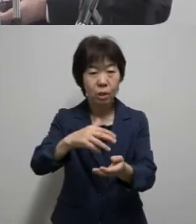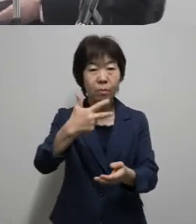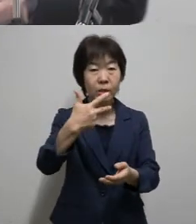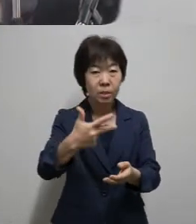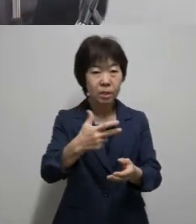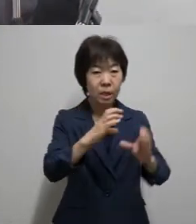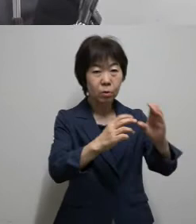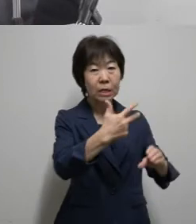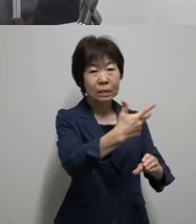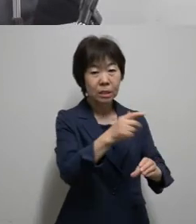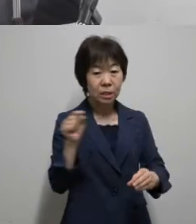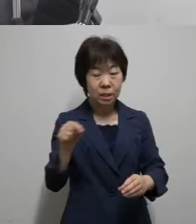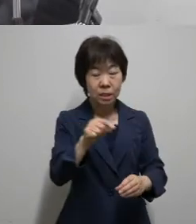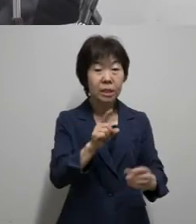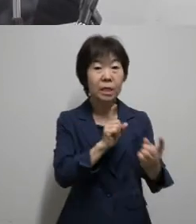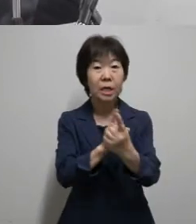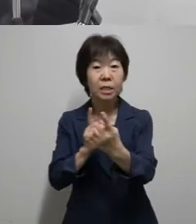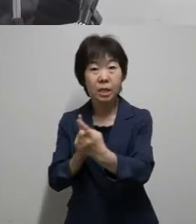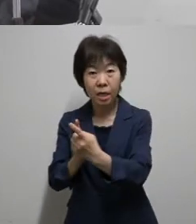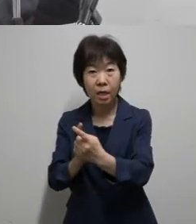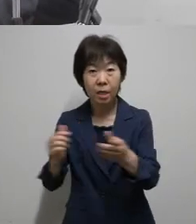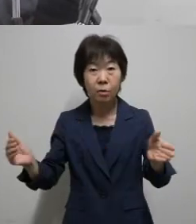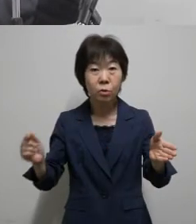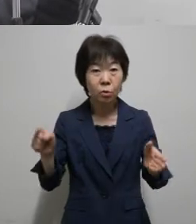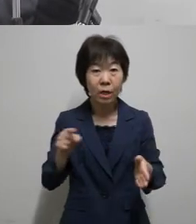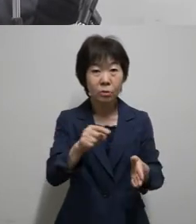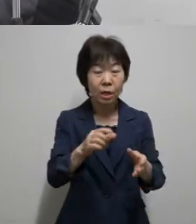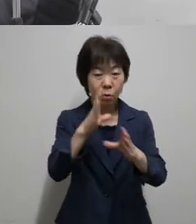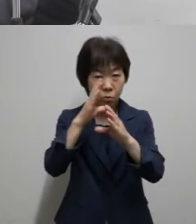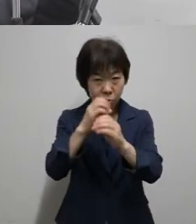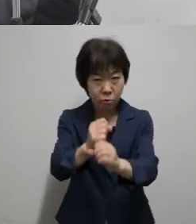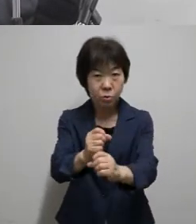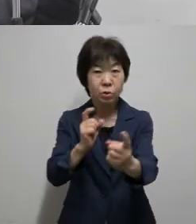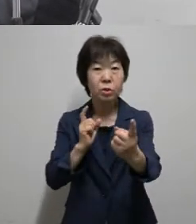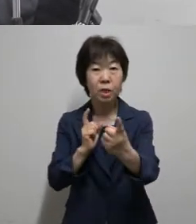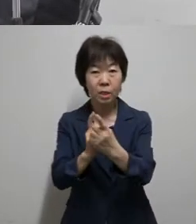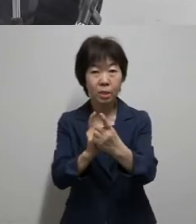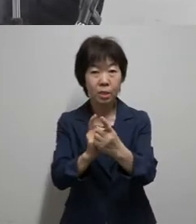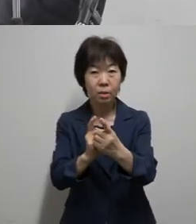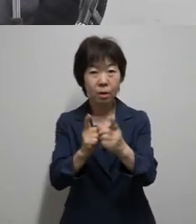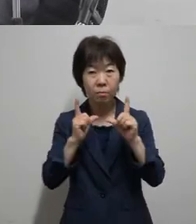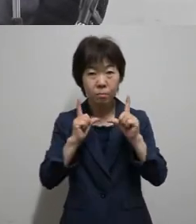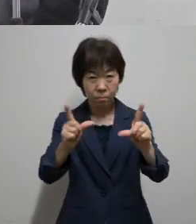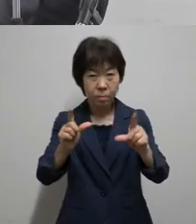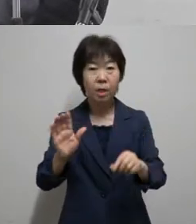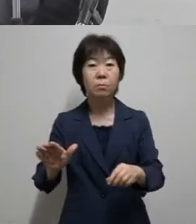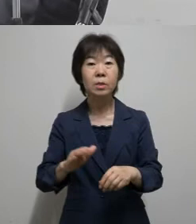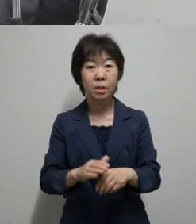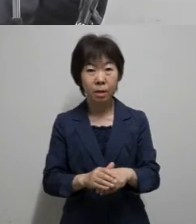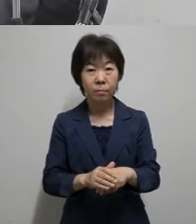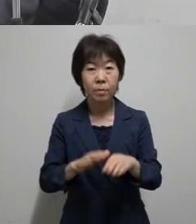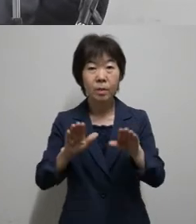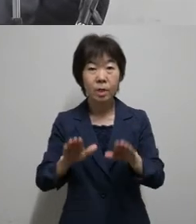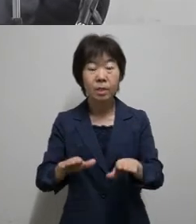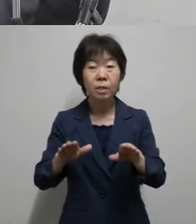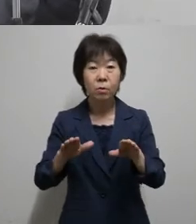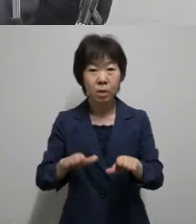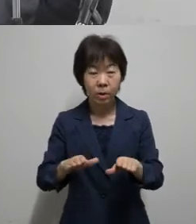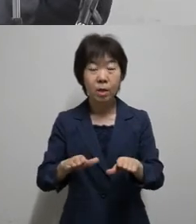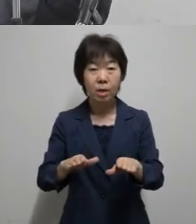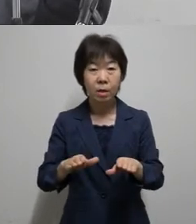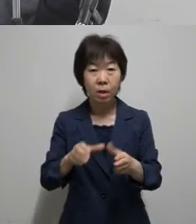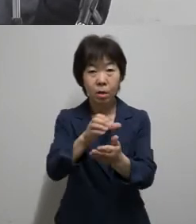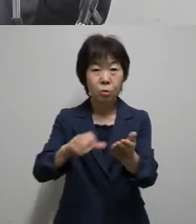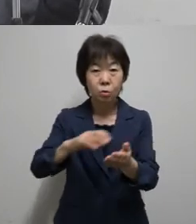してこれまでそれぞれの集中対策を出してまいりました現時点においては郡山市